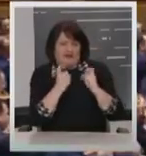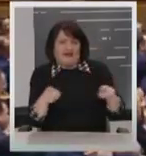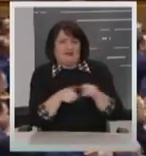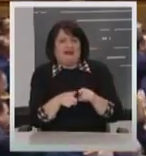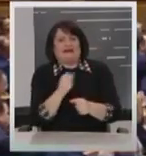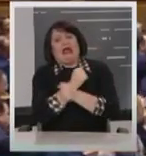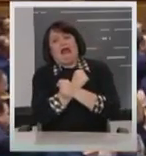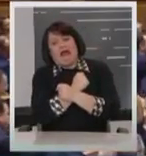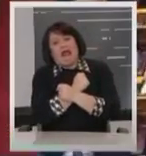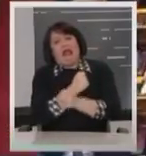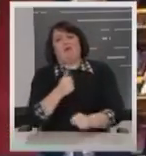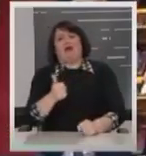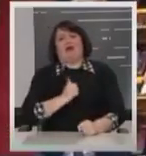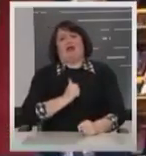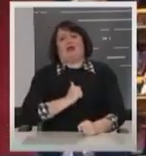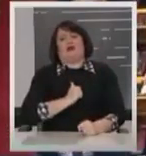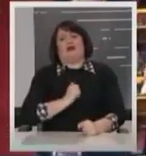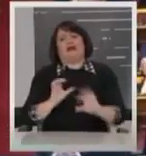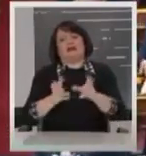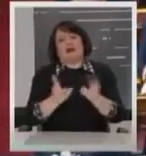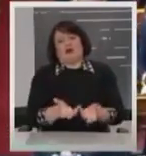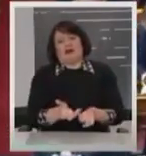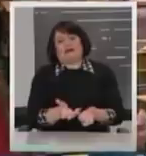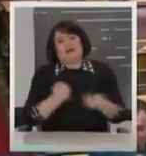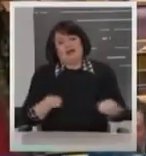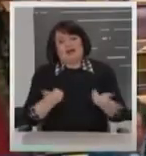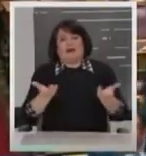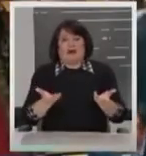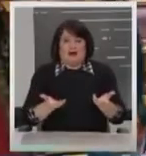εσείς. Λοιπόν, γιατί εσείς...